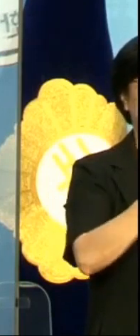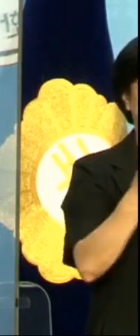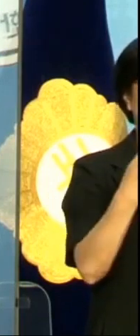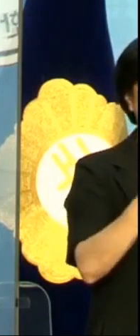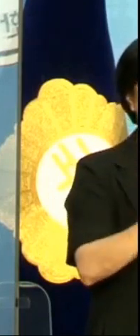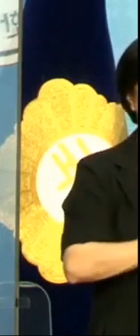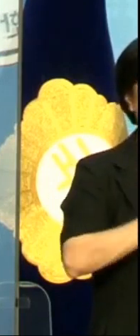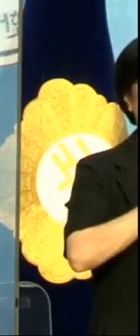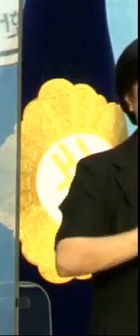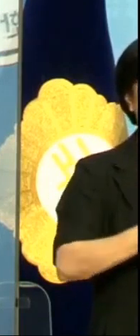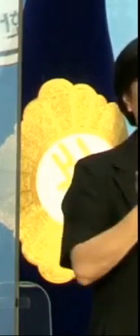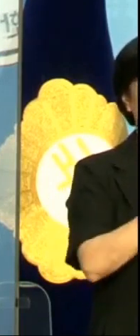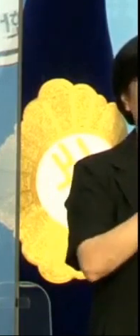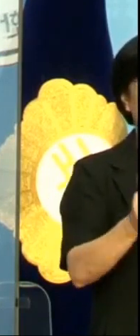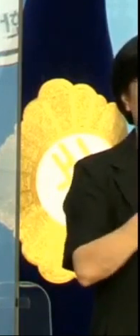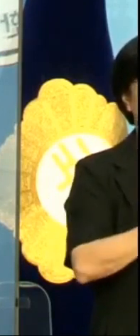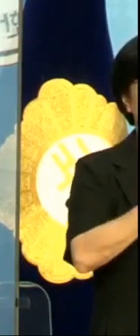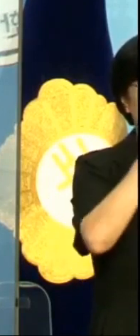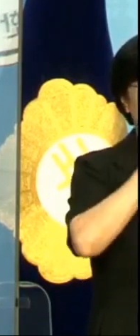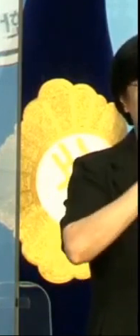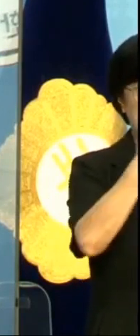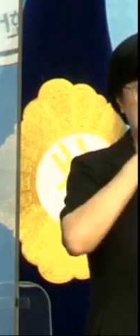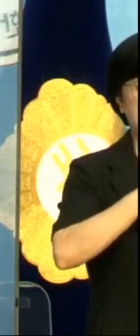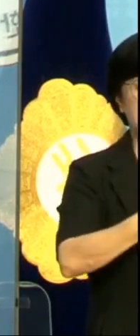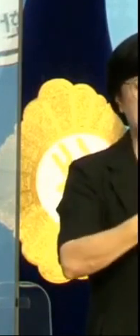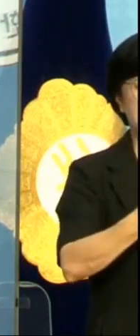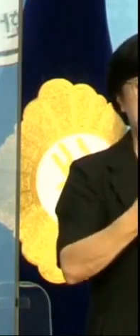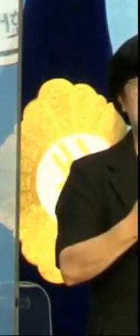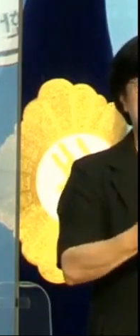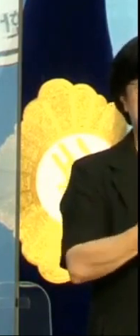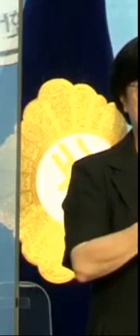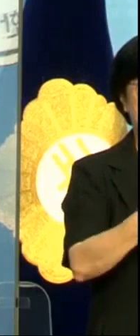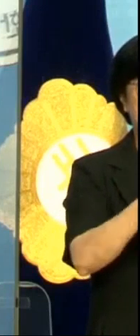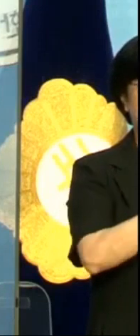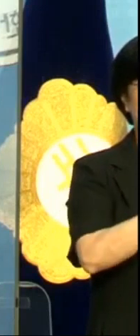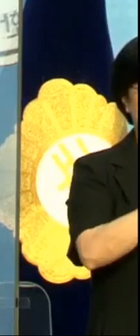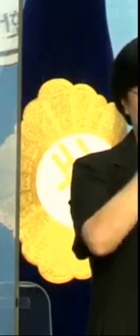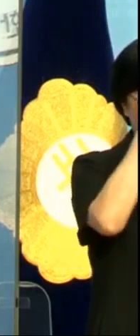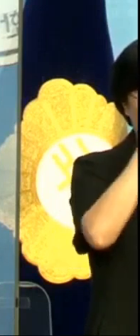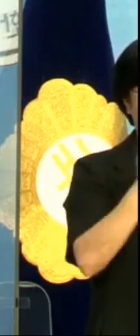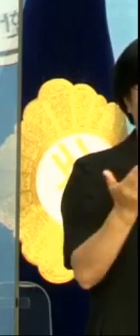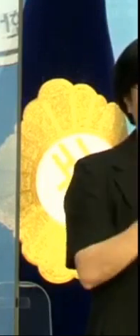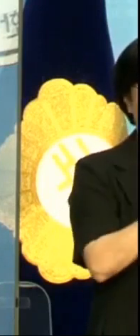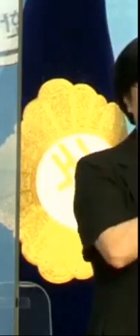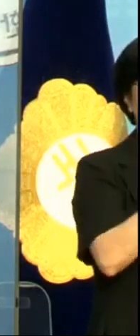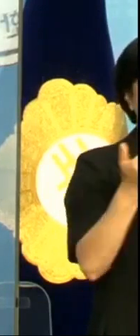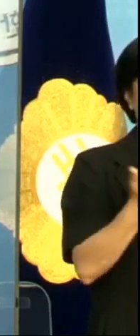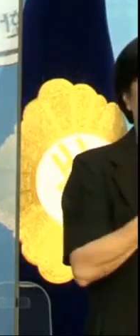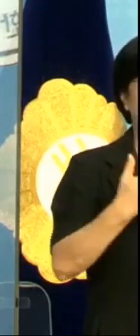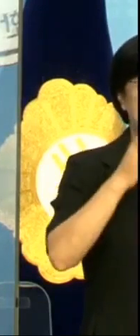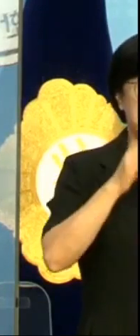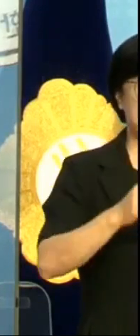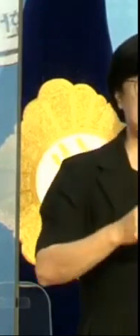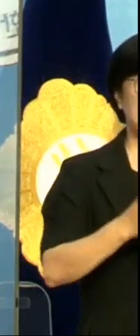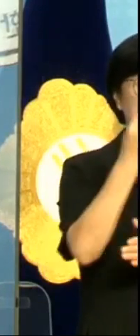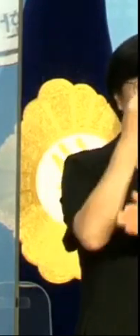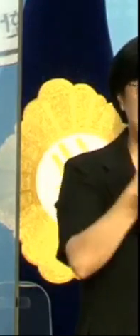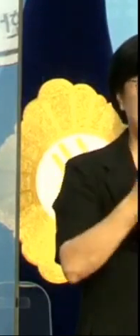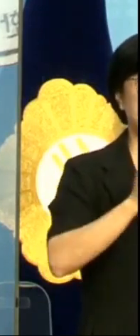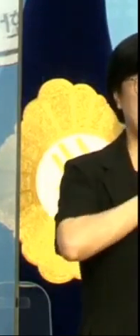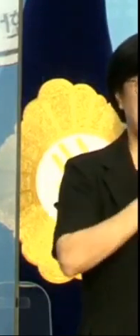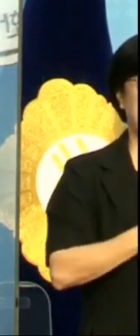공직자 이중 돌 방지 업무와 율 영물 윤리 업무를 반부패 총괄 기간인 국민권익위원회가 담당하도록